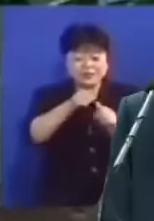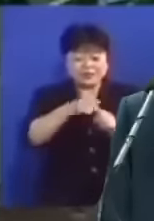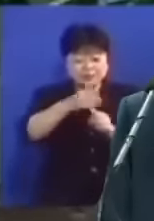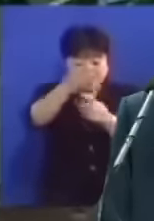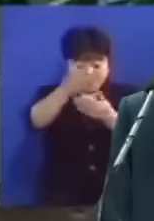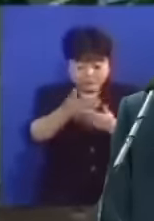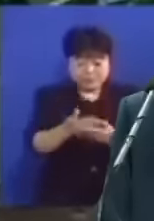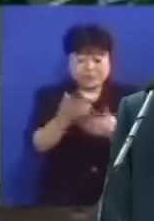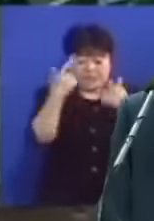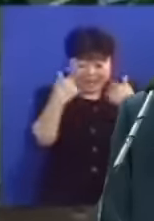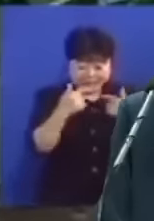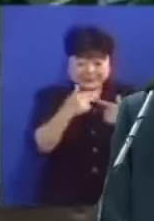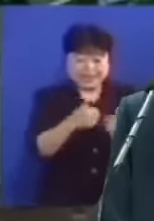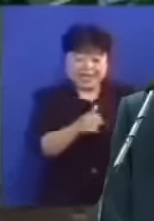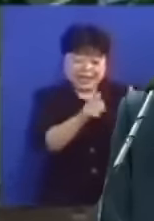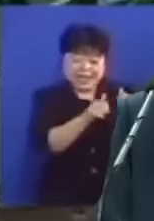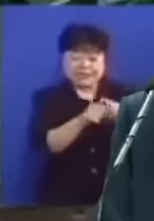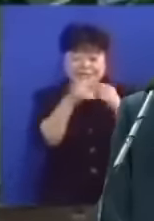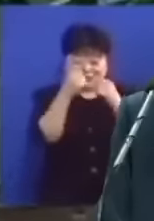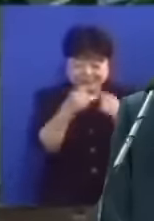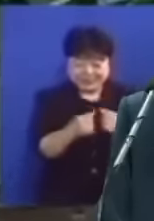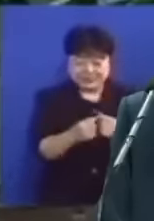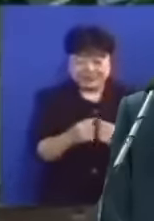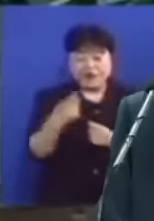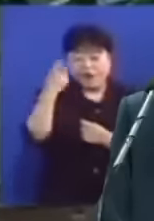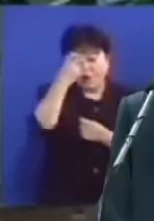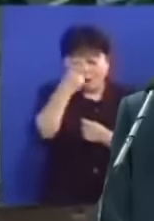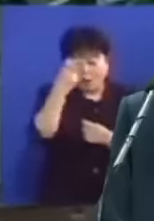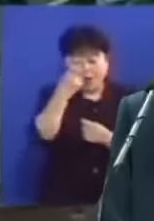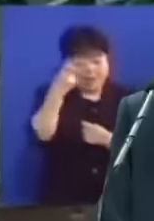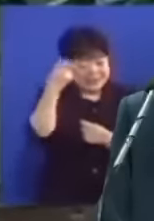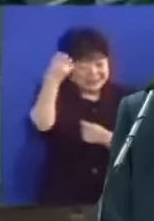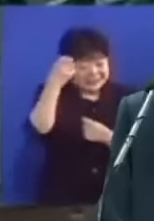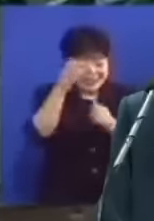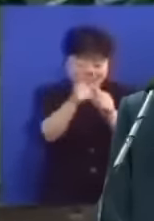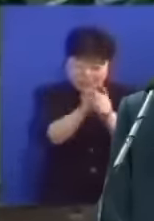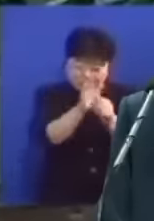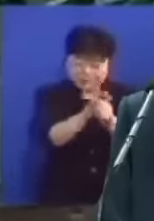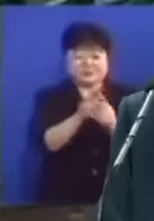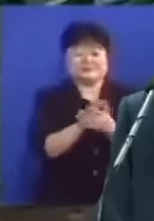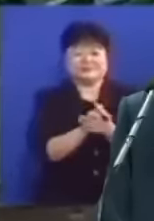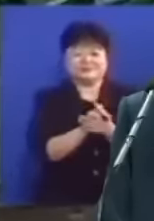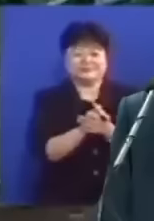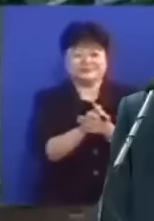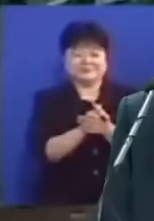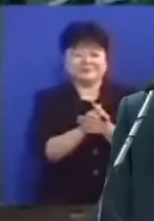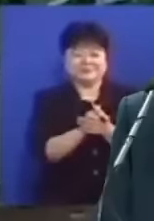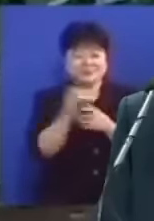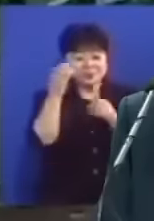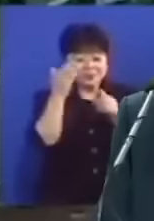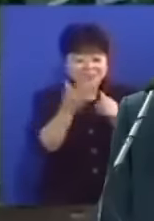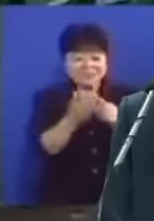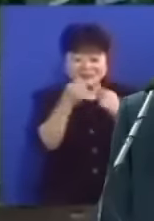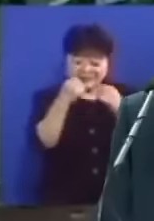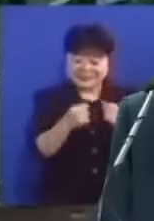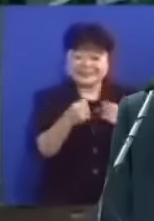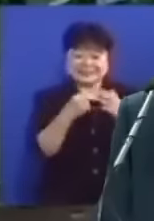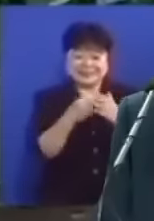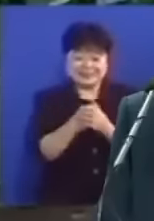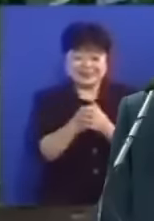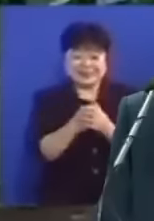받아 항상 함께 계시니가 보혜사라고 말하는 것입니다. 그럼 성령께서 계시기